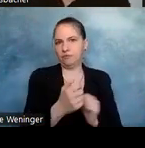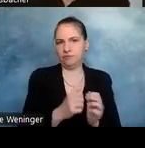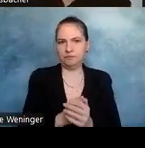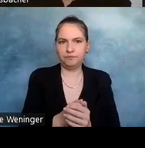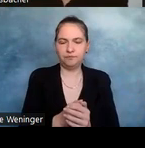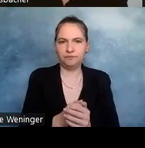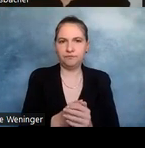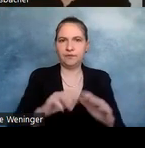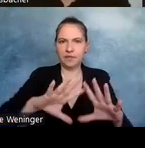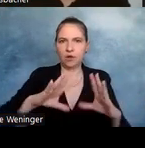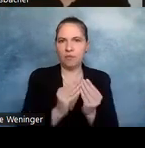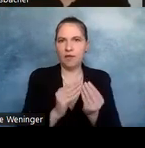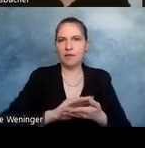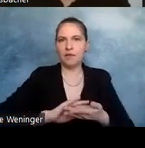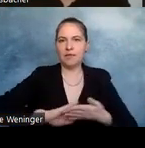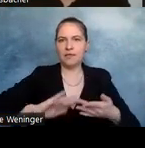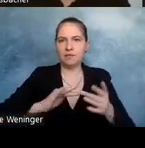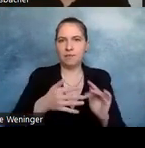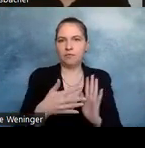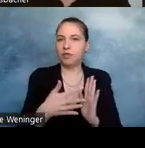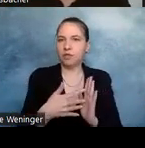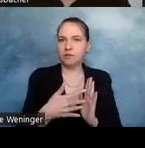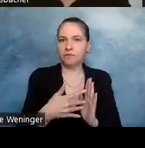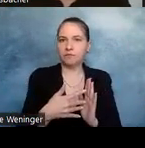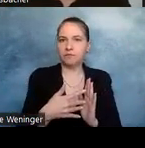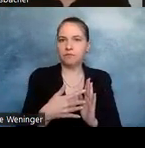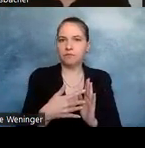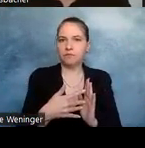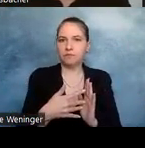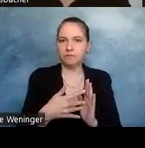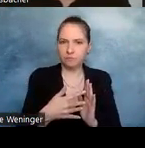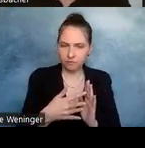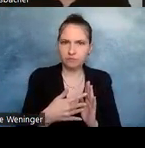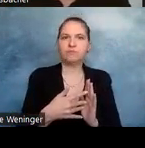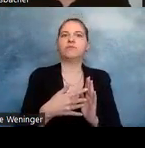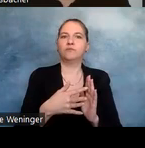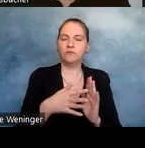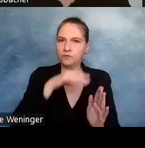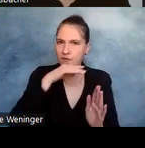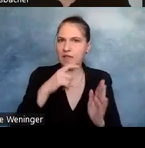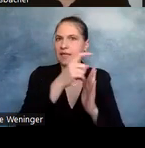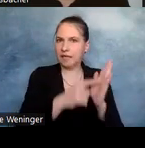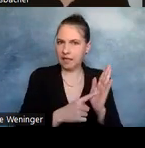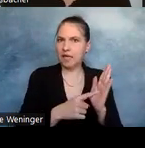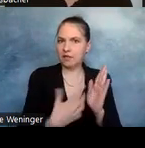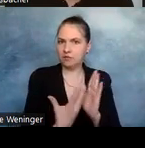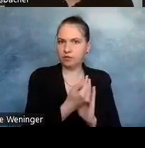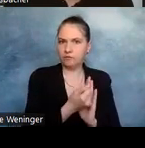Der komplette Easy Web Check, der deckt einen guten Teil, aber eben nicht alle Kriterien nach 0